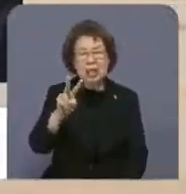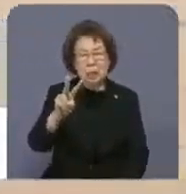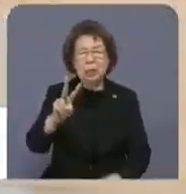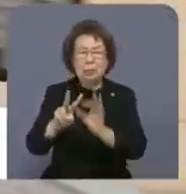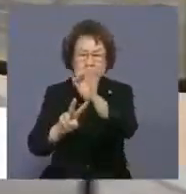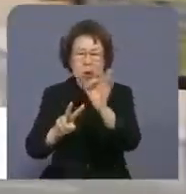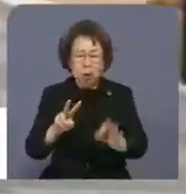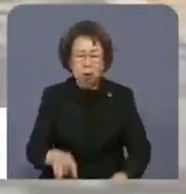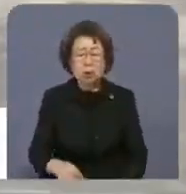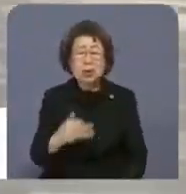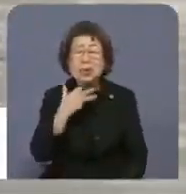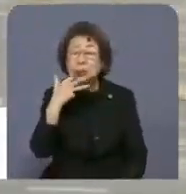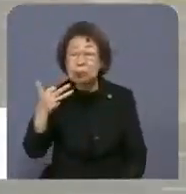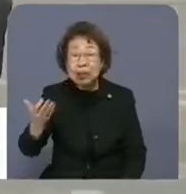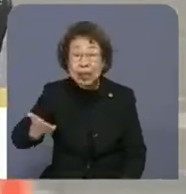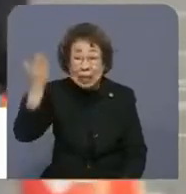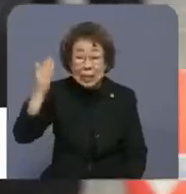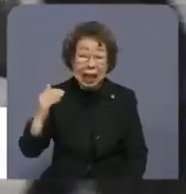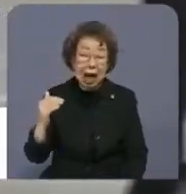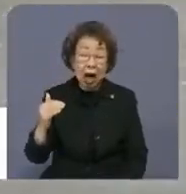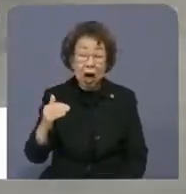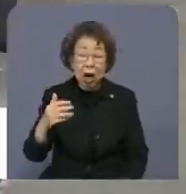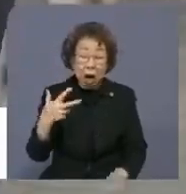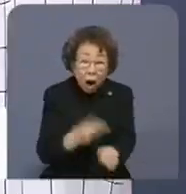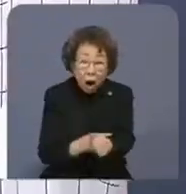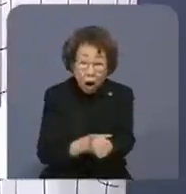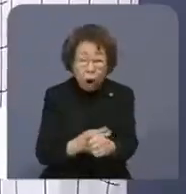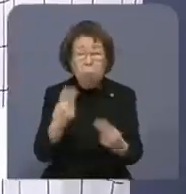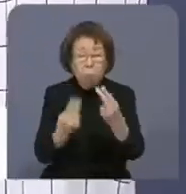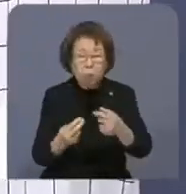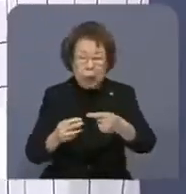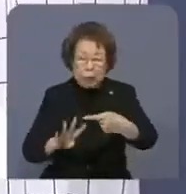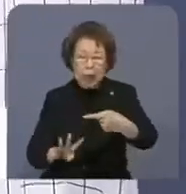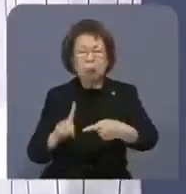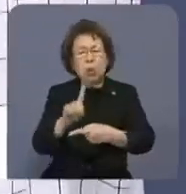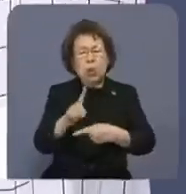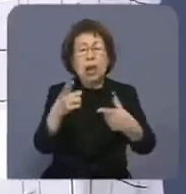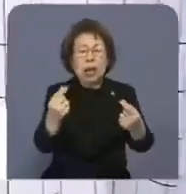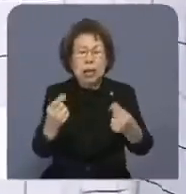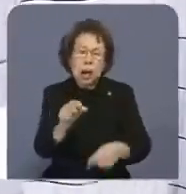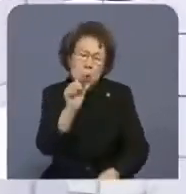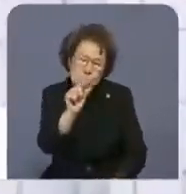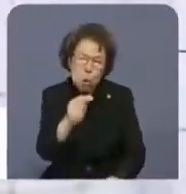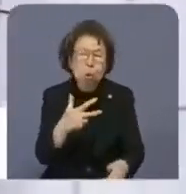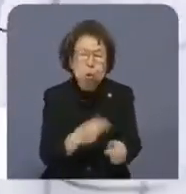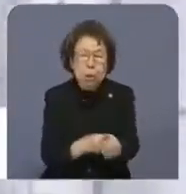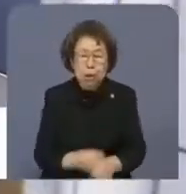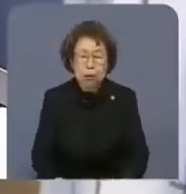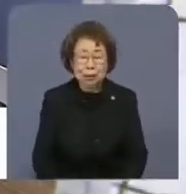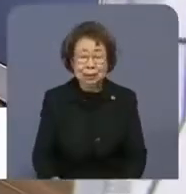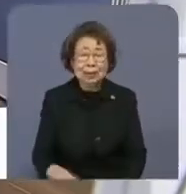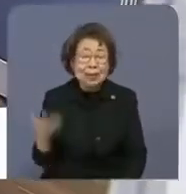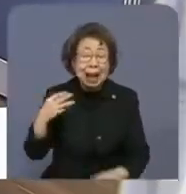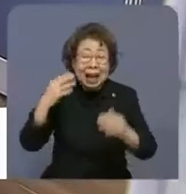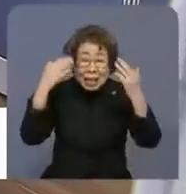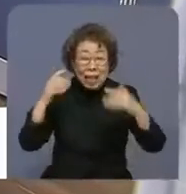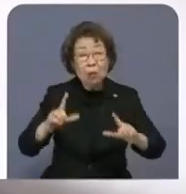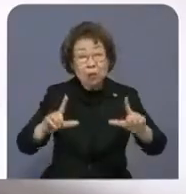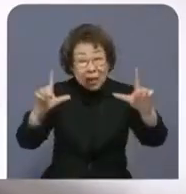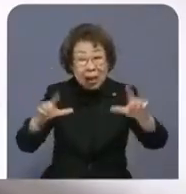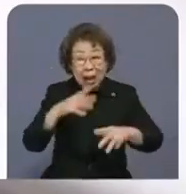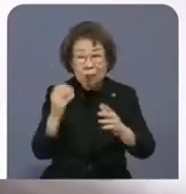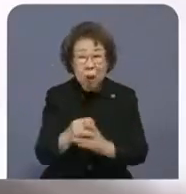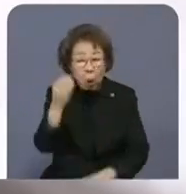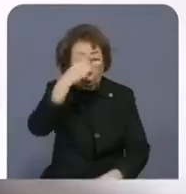22%, 18세 이상 성인 평균 접종률의 4분의 1 수준입니다. 수능 시험을 앞두고 지난 여름 백신 접종을 한